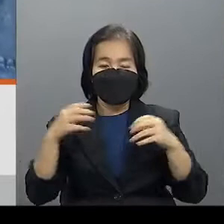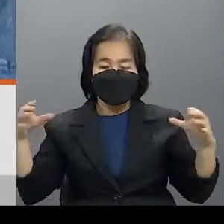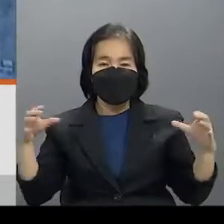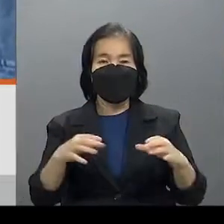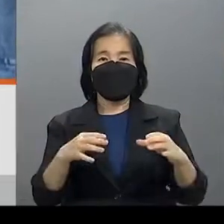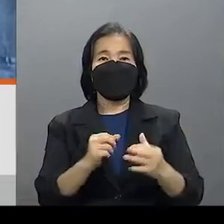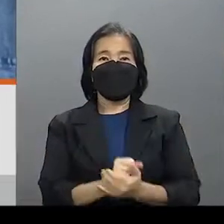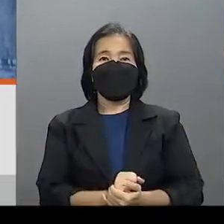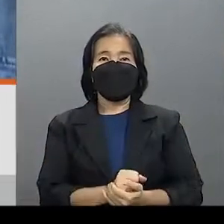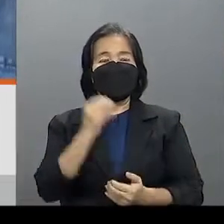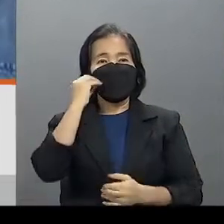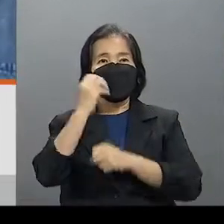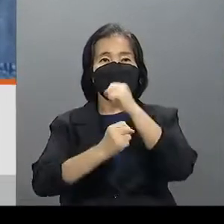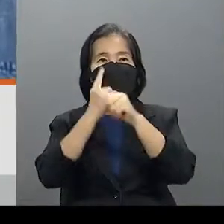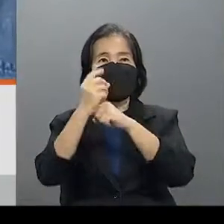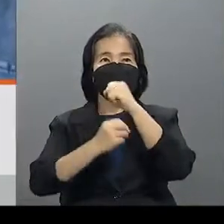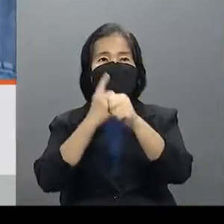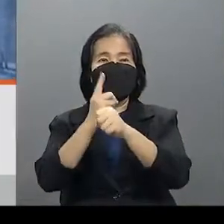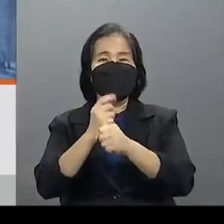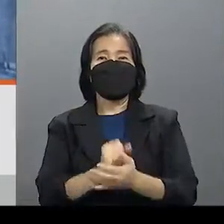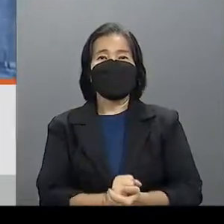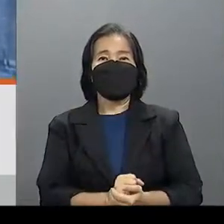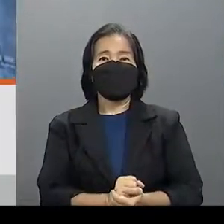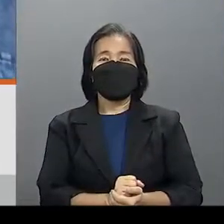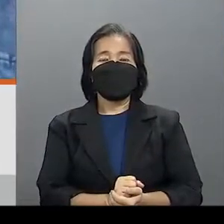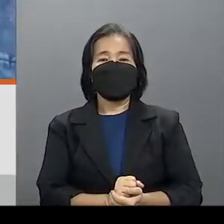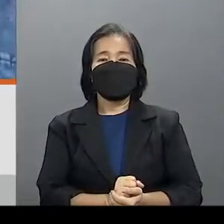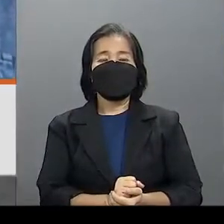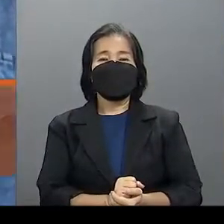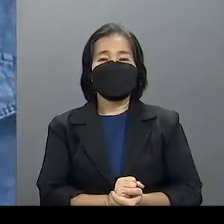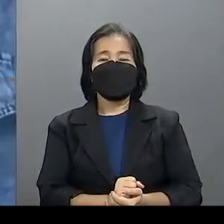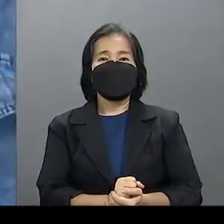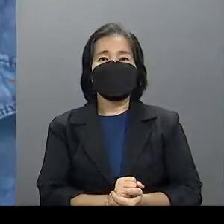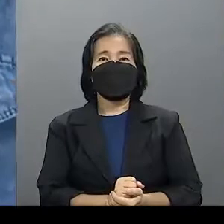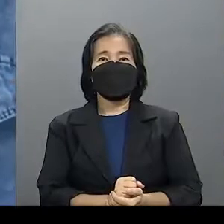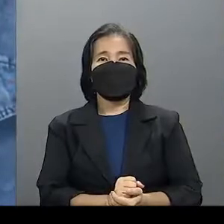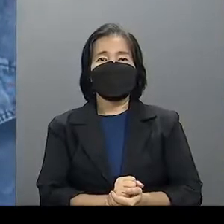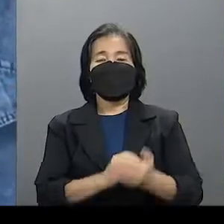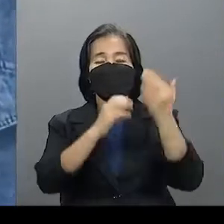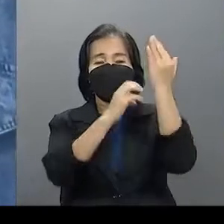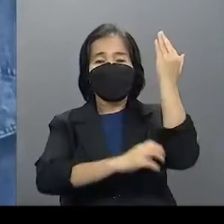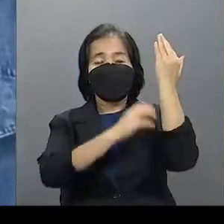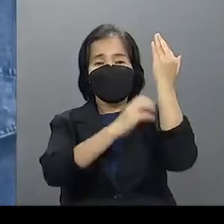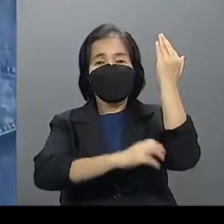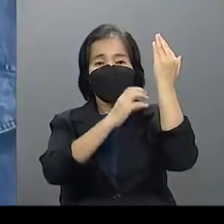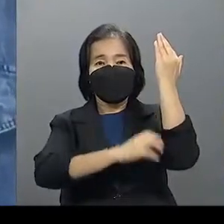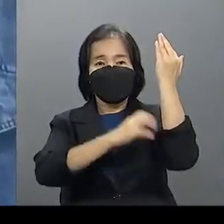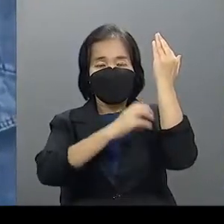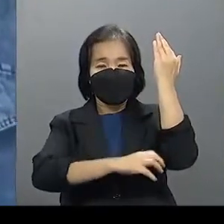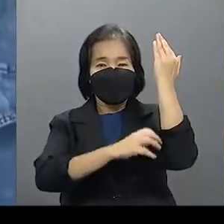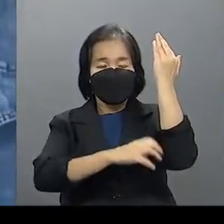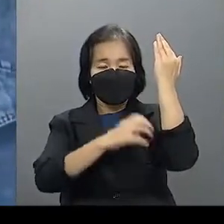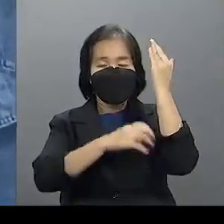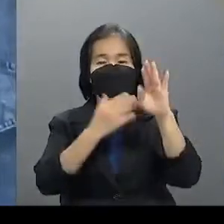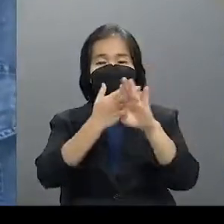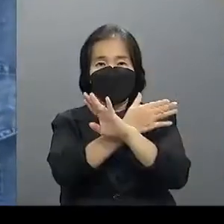กปีนะครับเพื่อหมุนเวียนหมายถึงว่าเอาหน่อธรรมไอหน่อก่อนฤดูกาลเราอาจจะขายเป็นหน่อส